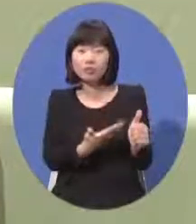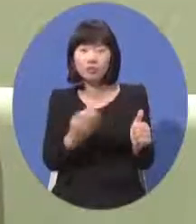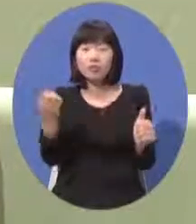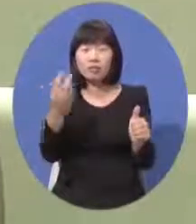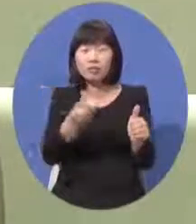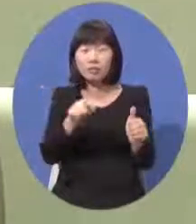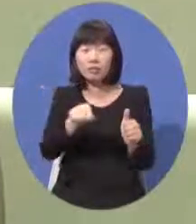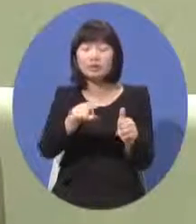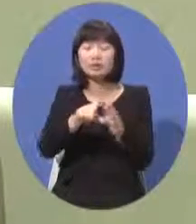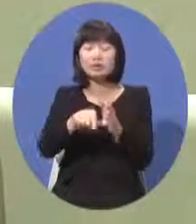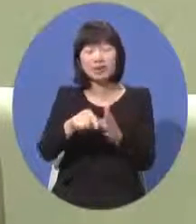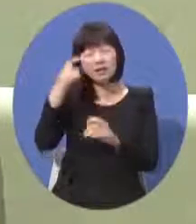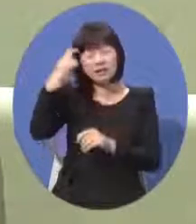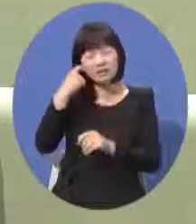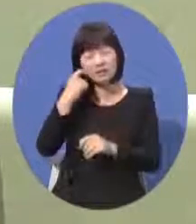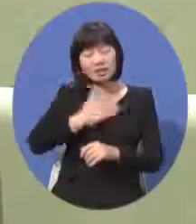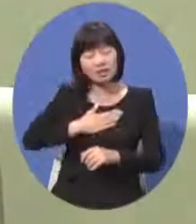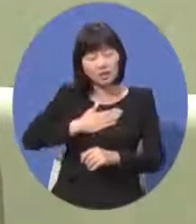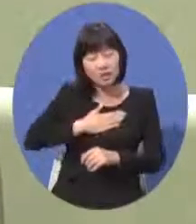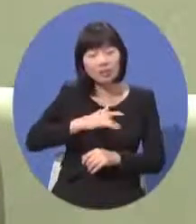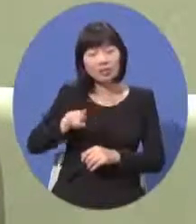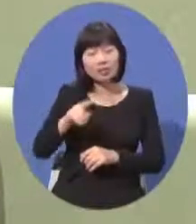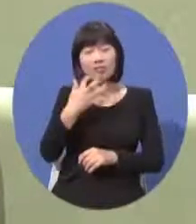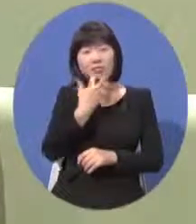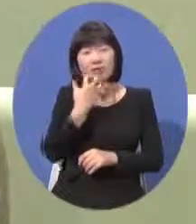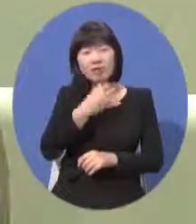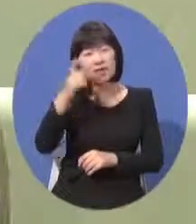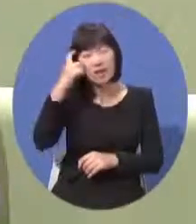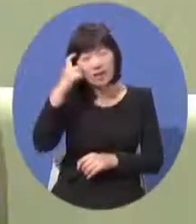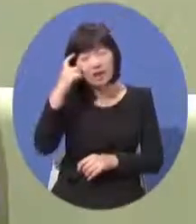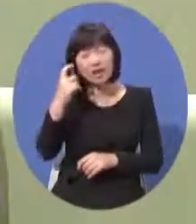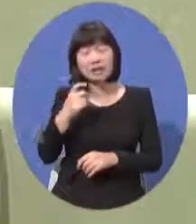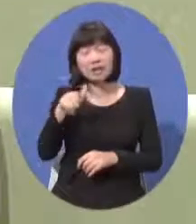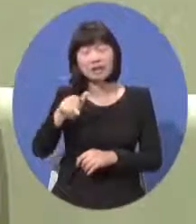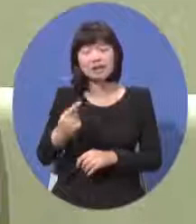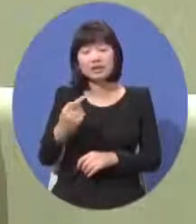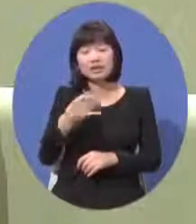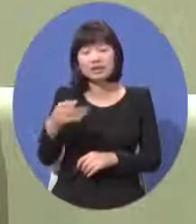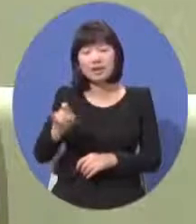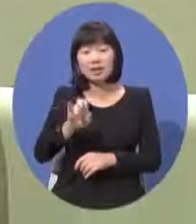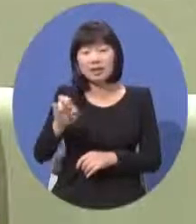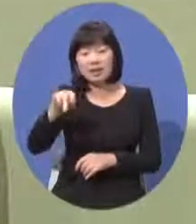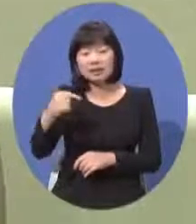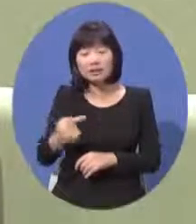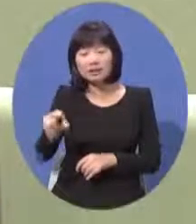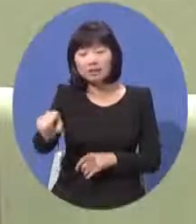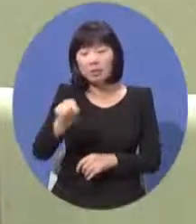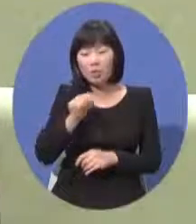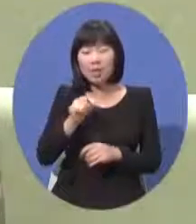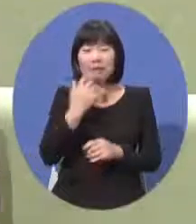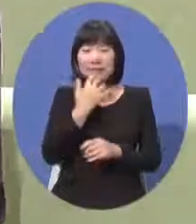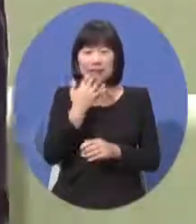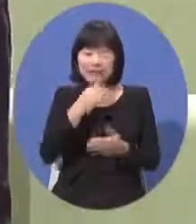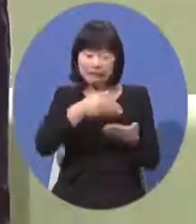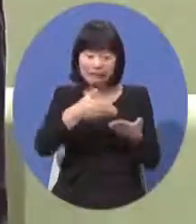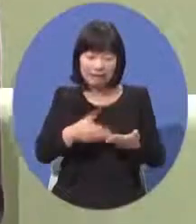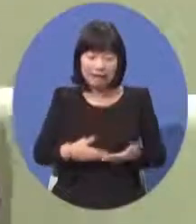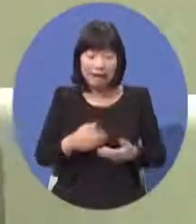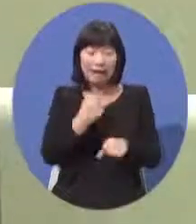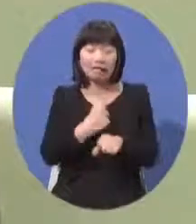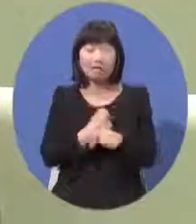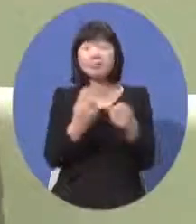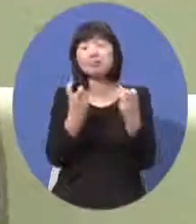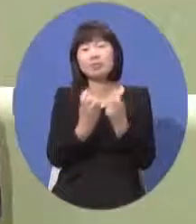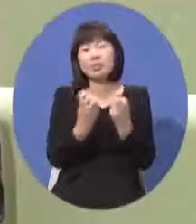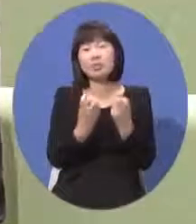또 그때 느껴지는 감정이 어떤 색깔일지 크레파스에서 색깔을 골라가지고 색칠을 해보게 한다든가 그런 방법을